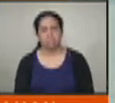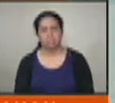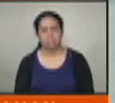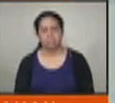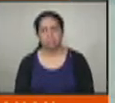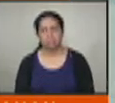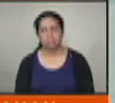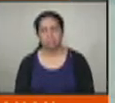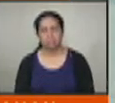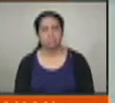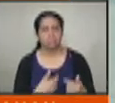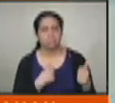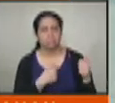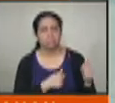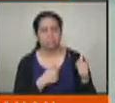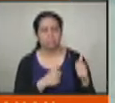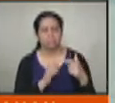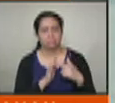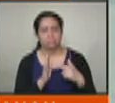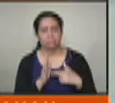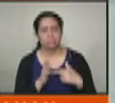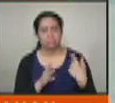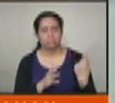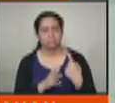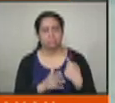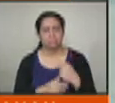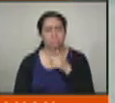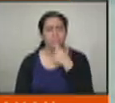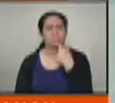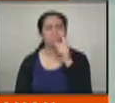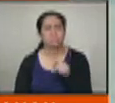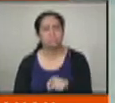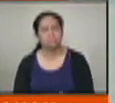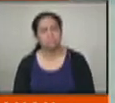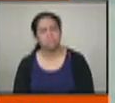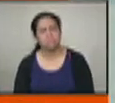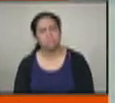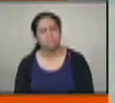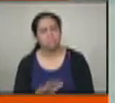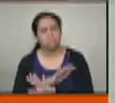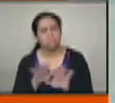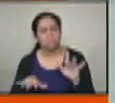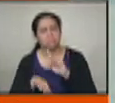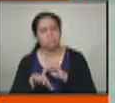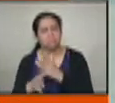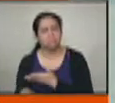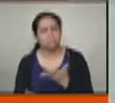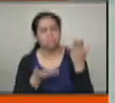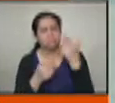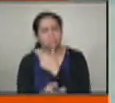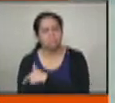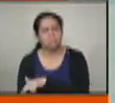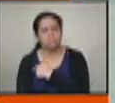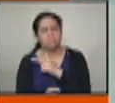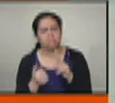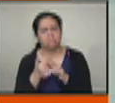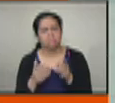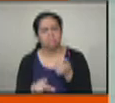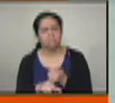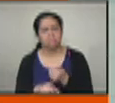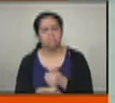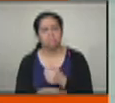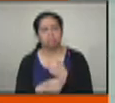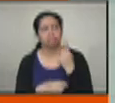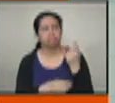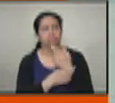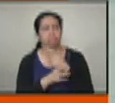lang naman. Sumunod lang po kami doon sa pinag-utos namin. Sino po nag-utos sa inyo? Na wag dalhin sa ospital yung ano, biktima? Yung sa rescue